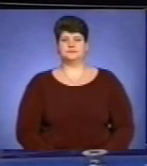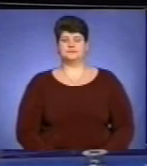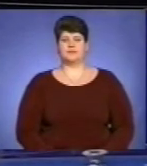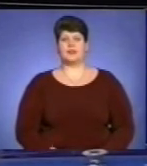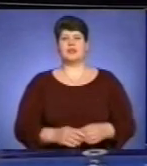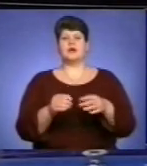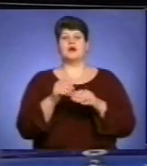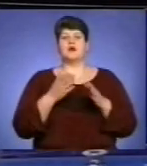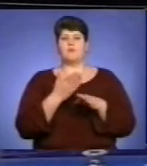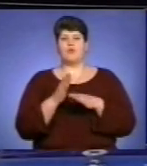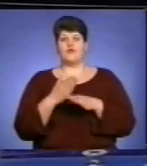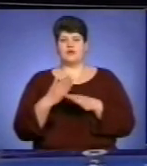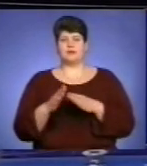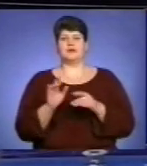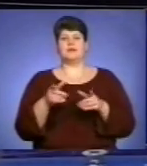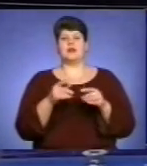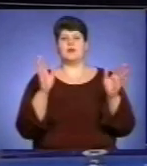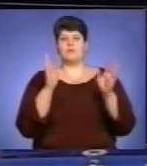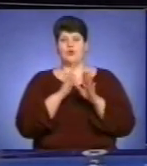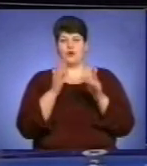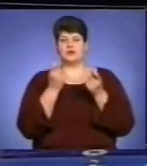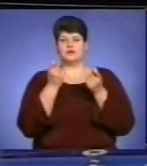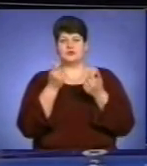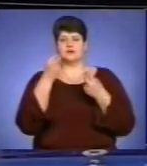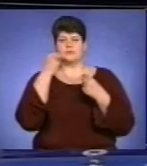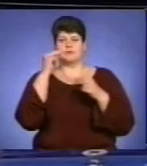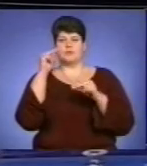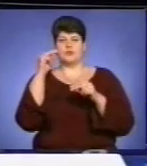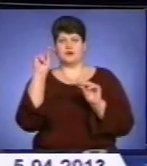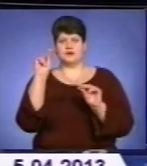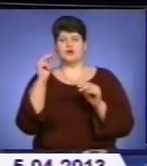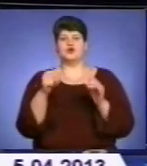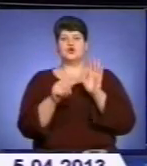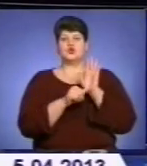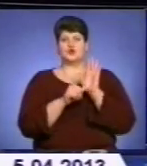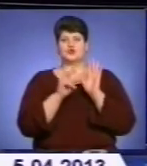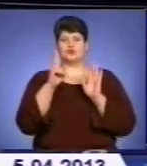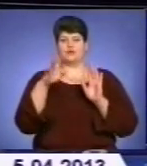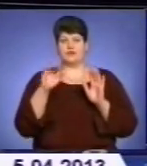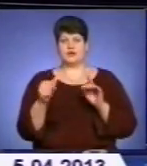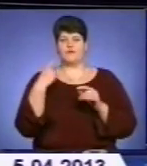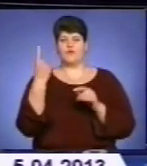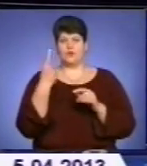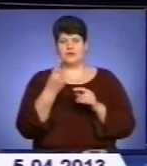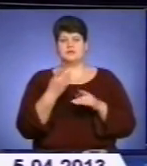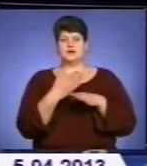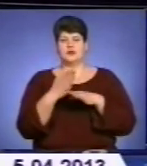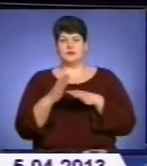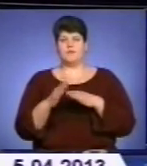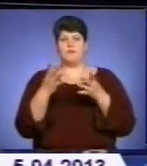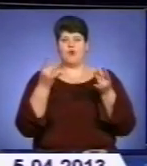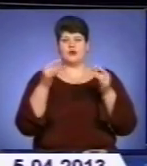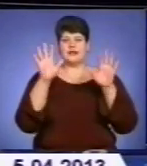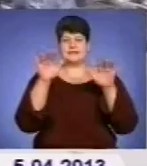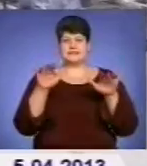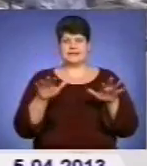Повільними темпами, але все-таки погода на Тернопіллі дещо поліпшується. 6 квітня в області часом дощ та мокрий сніг, слабка